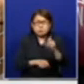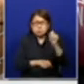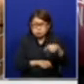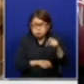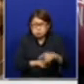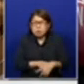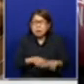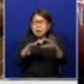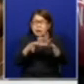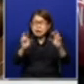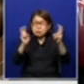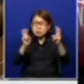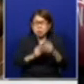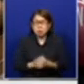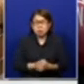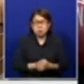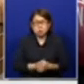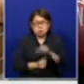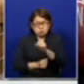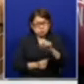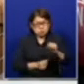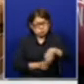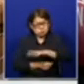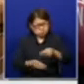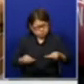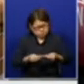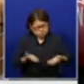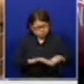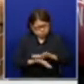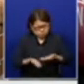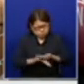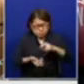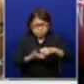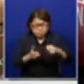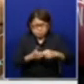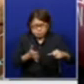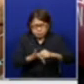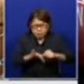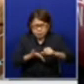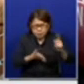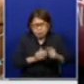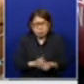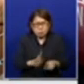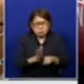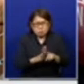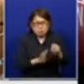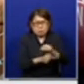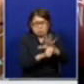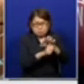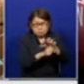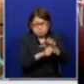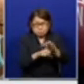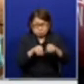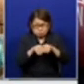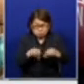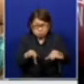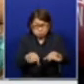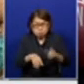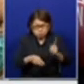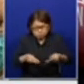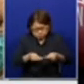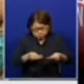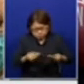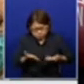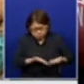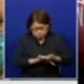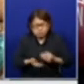ภาผู้แทนราษฎรร่วมกันแก้ไขปัญหาควบคุมการระบาดของไวรัสโคโรนาตอนนั้นเรายังใช้